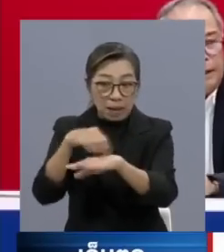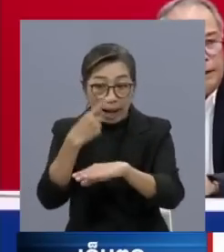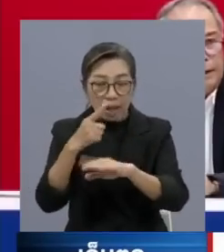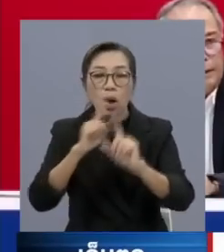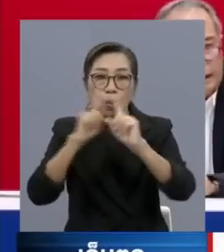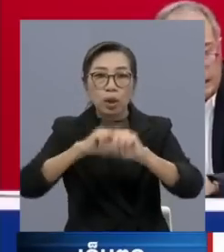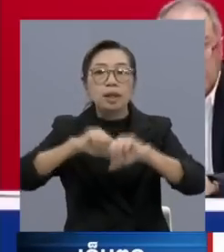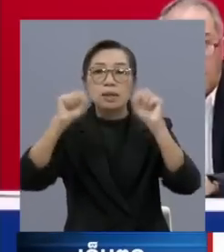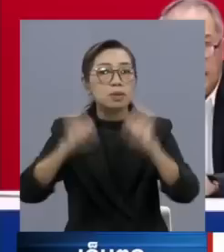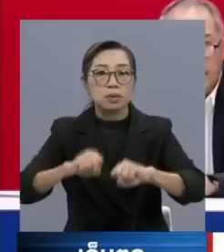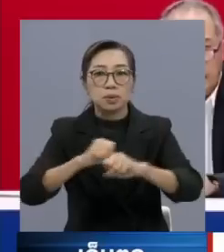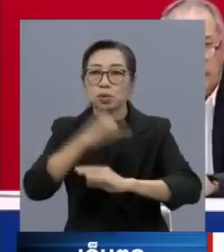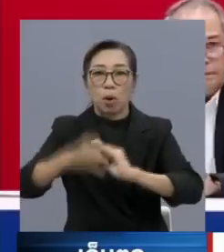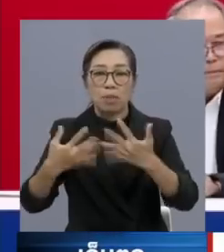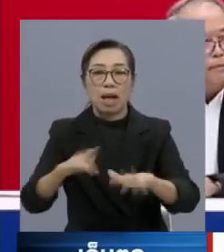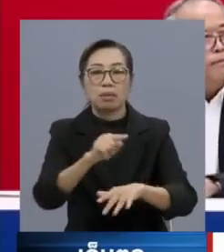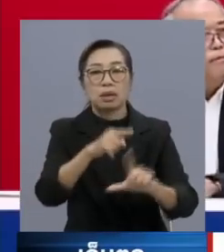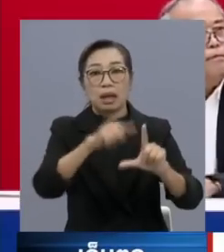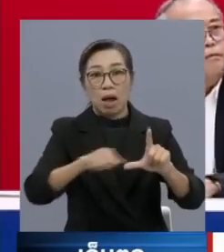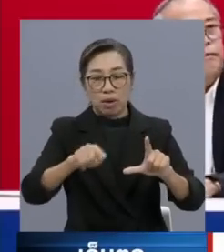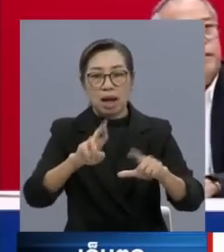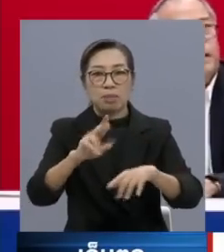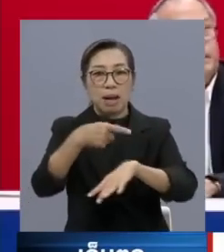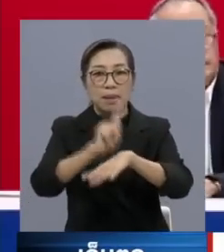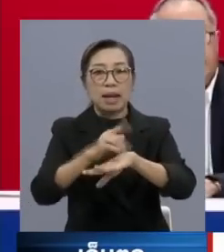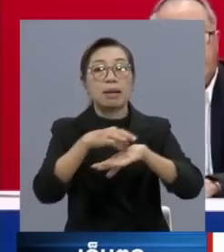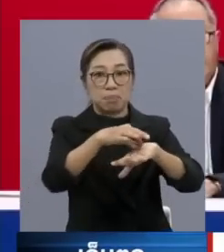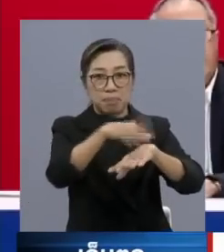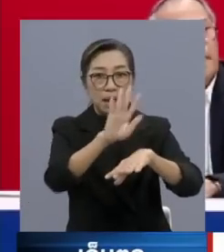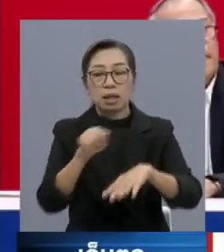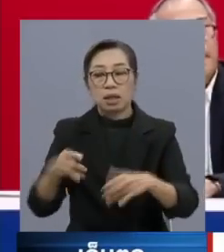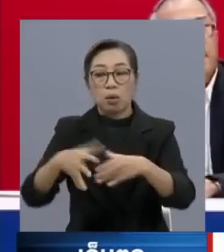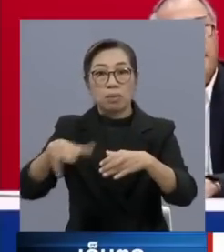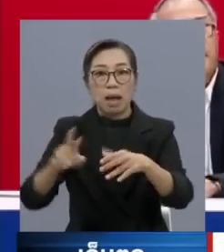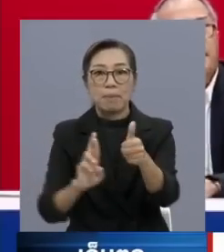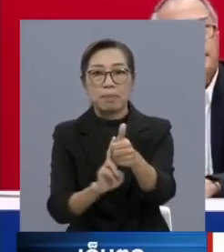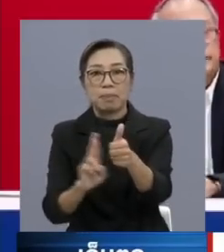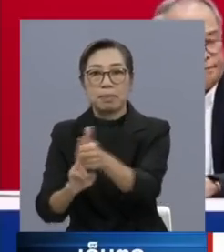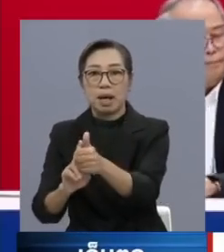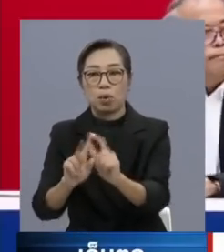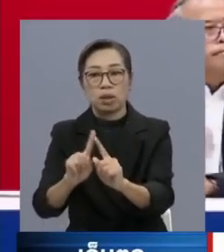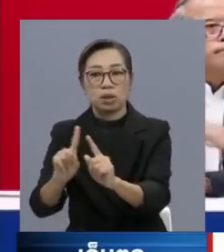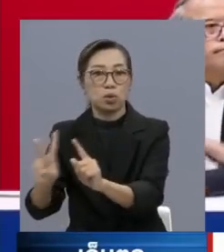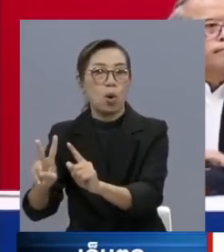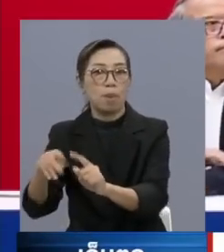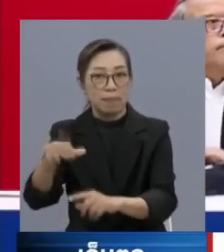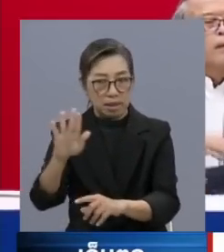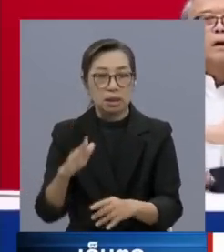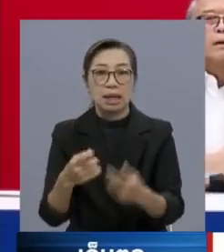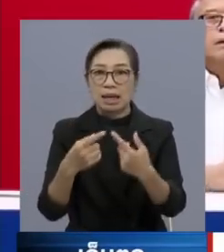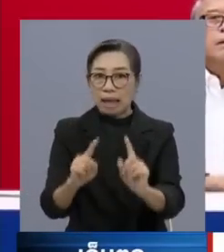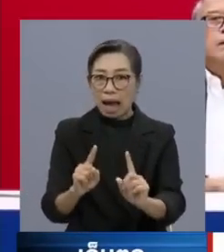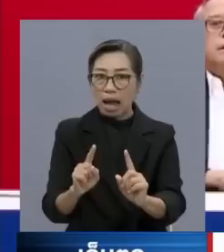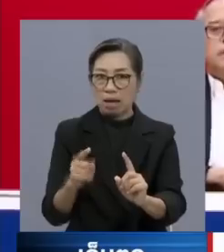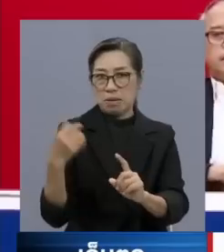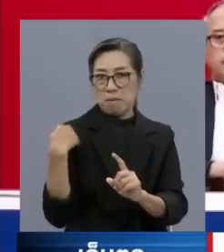รคก้าวไกลเขาจะได้ตำแหน่งประธานสภาค่ะส่วนพรรคเพื่อไทยจะได้ตำแหน่งรองประธานสภา2ที่นั่งนะคะแต่ก็มีเงื่อนไขนะ